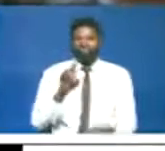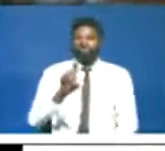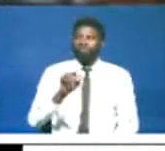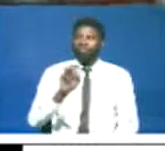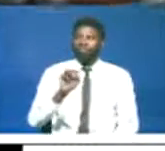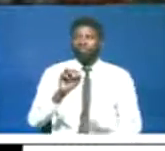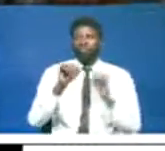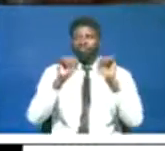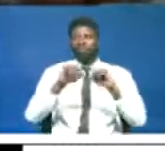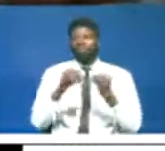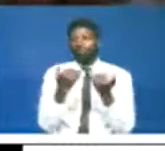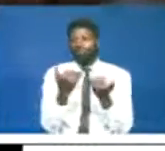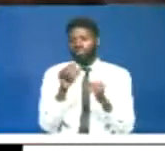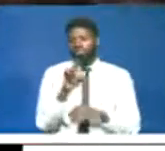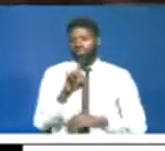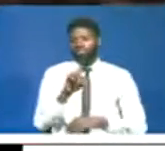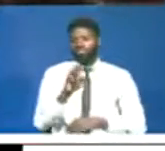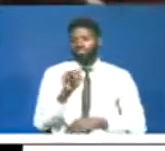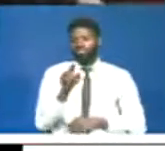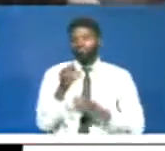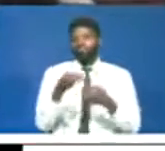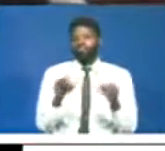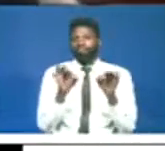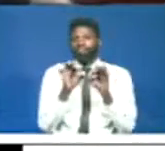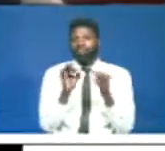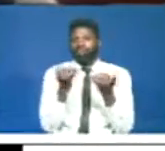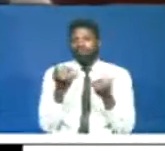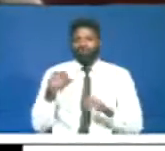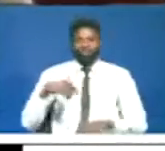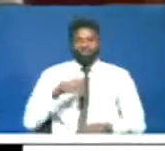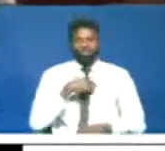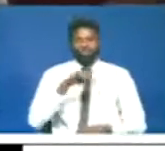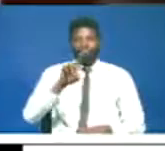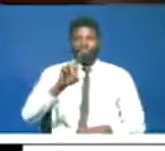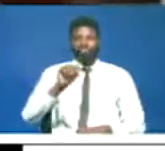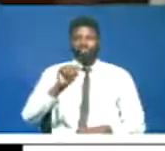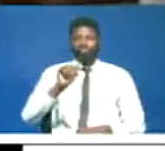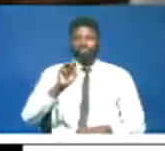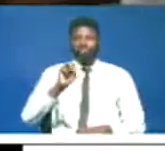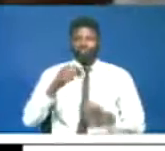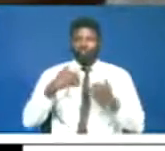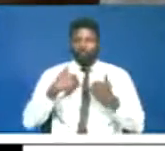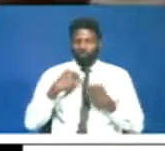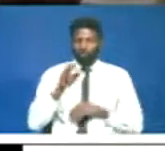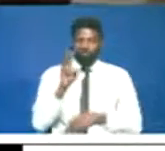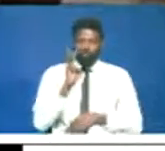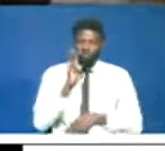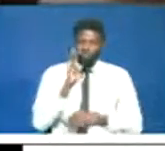muhimu. Sasa tuko na dam hapa ambayo iko na maji